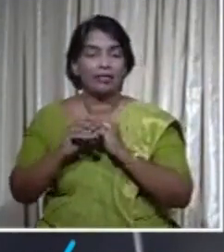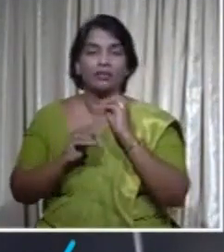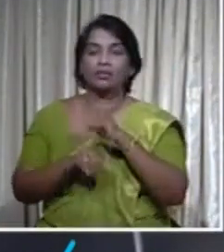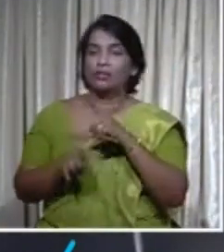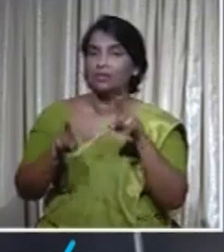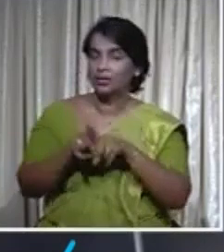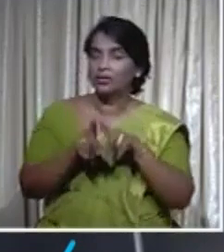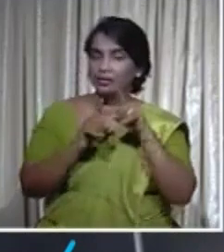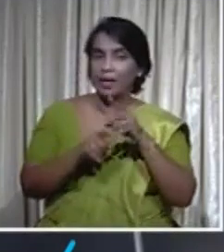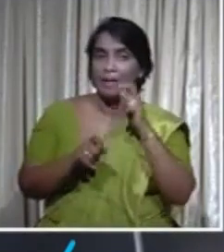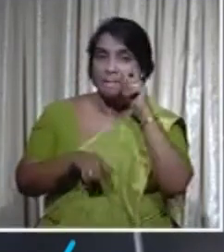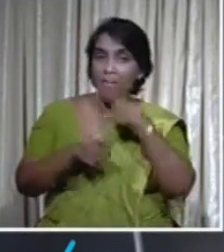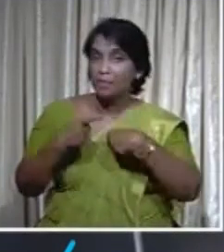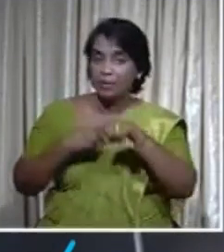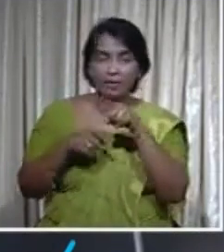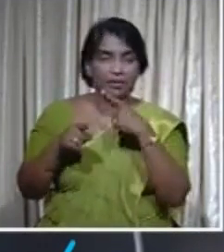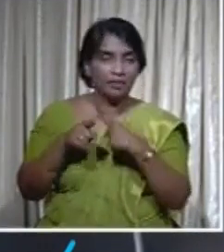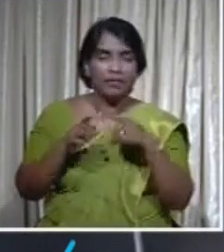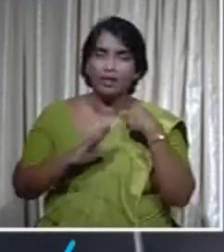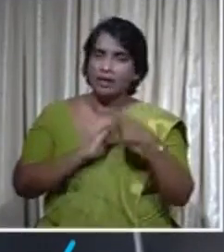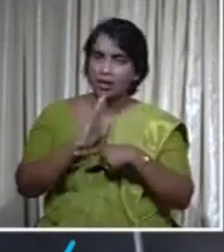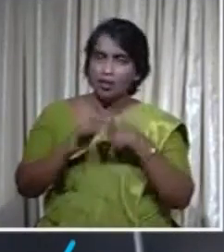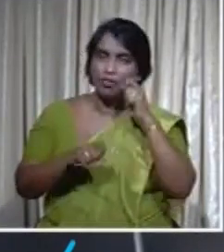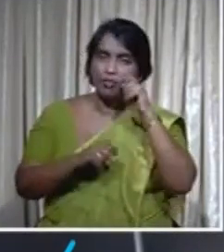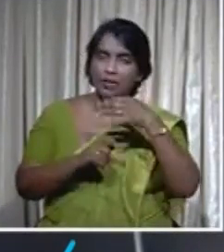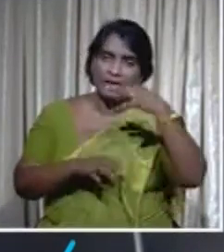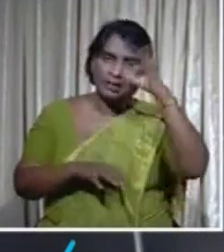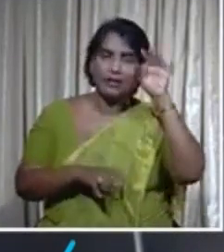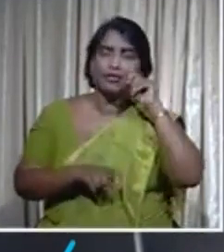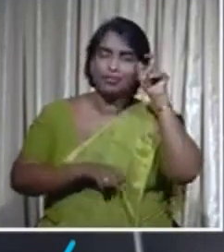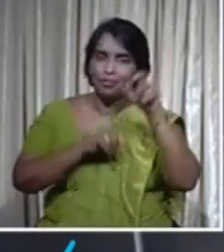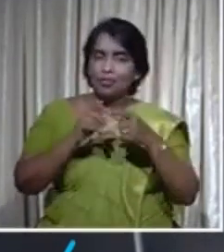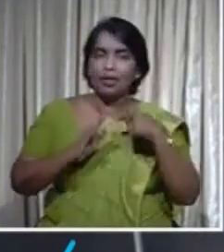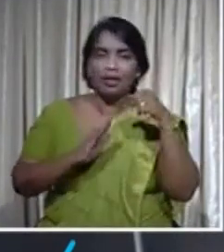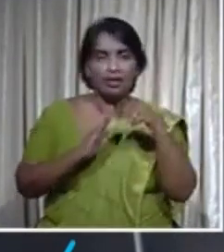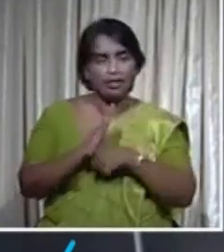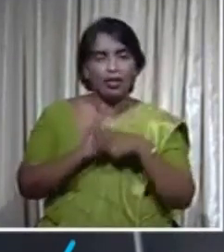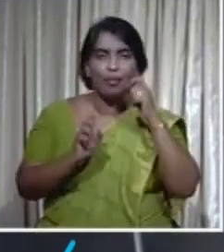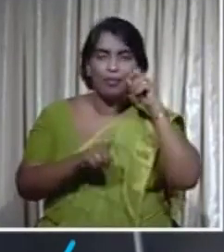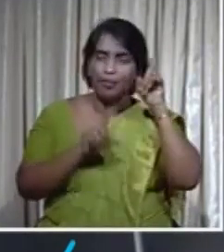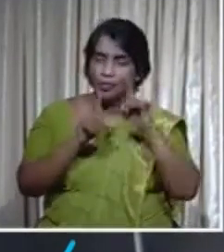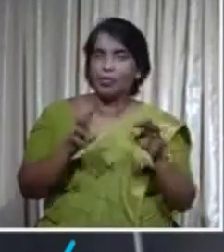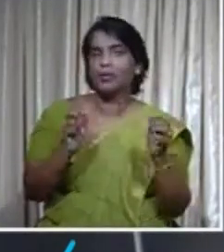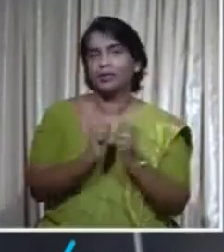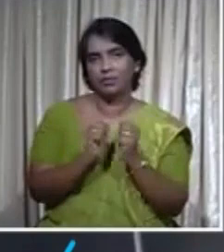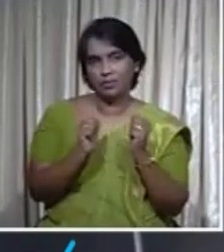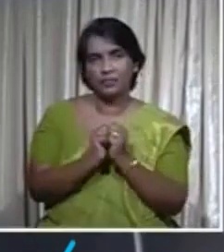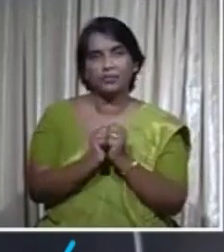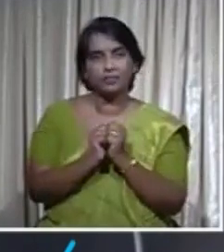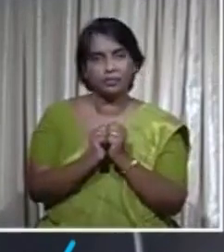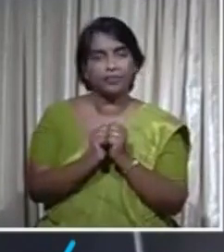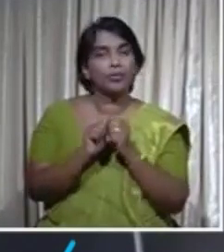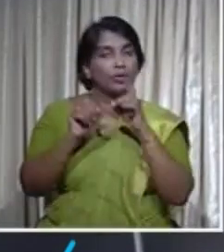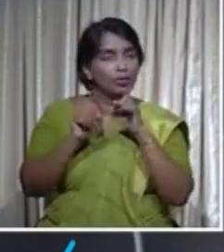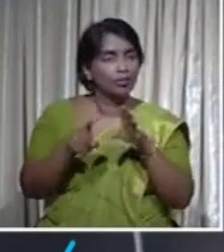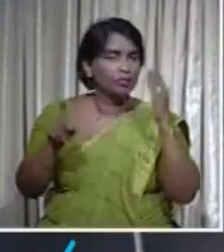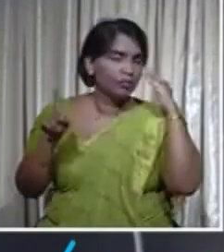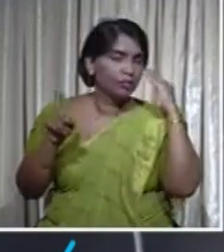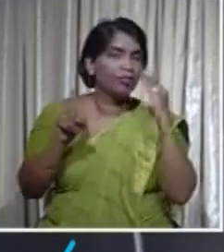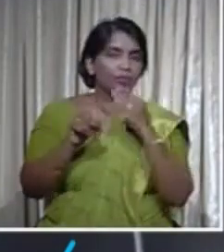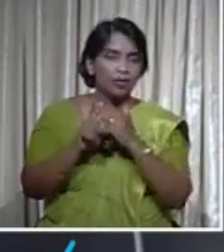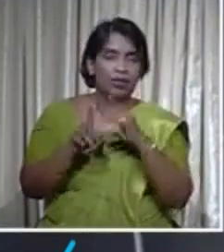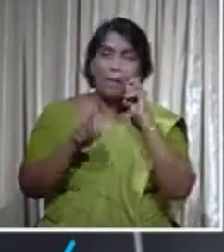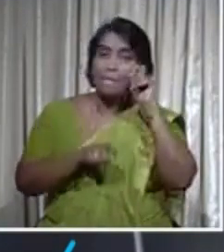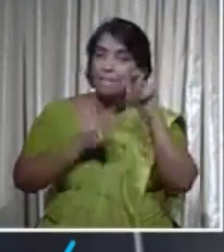இந்த விடயத்தில் முக்கியமான விடயங்களிலே அரசு இந்த வரவு செலவு திட்டத்திலே கவனம் செலுத்தவில்லை என்பதை நான்